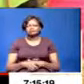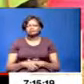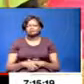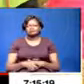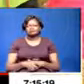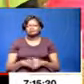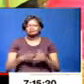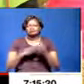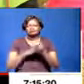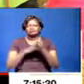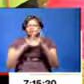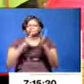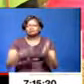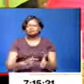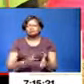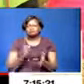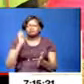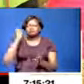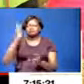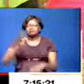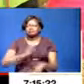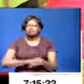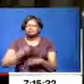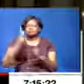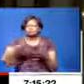kiongozi atapata nini?